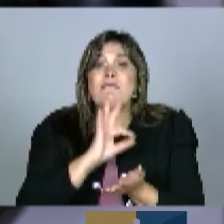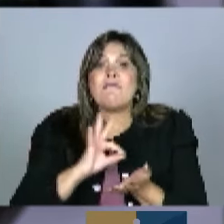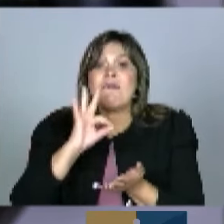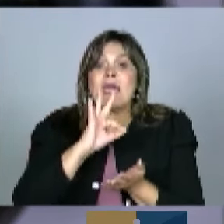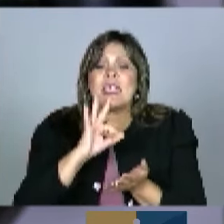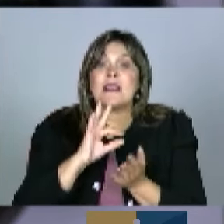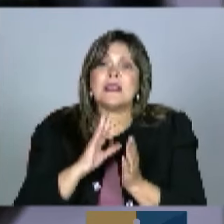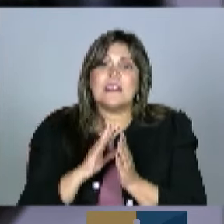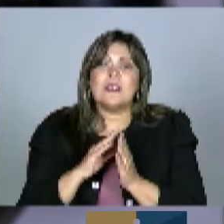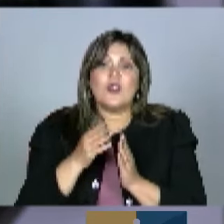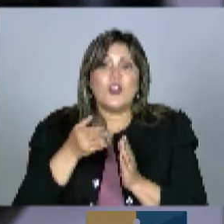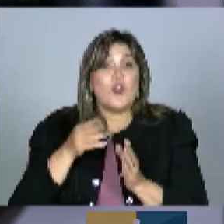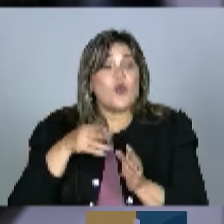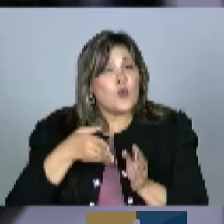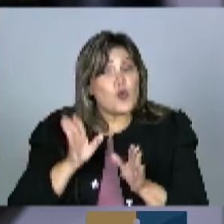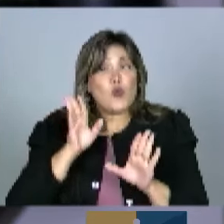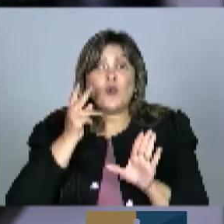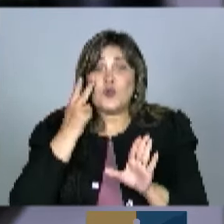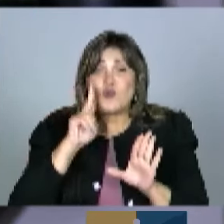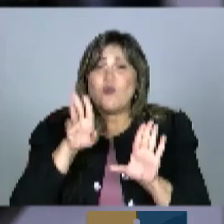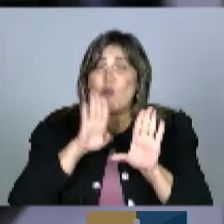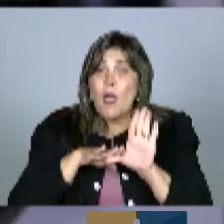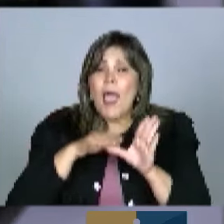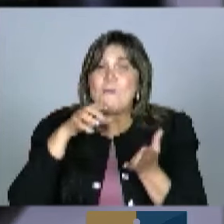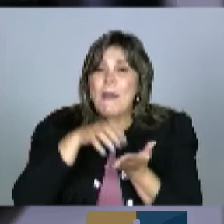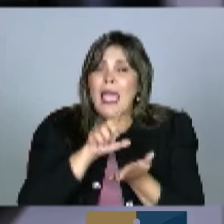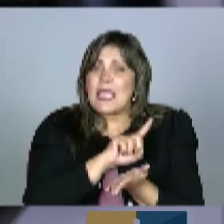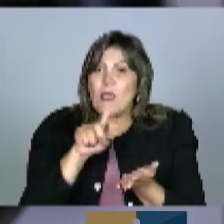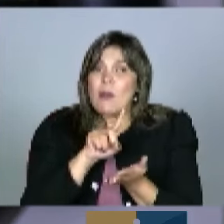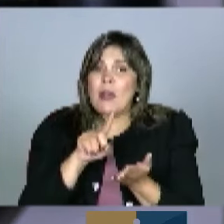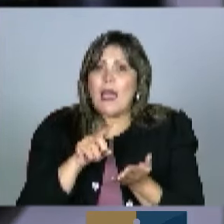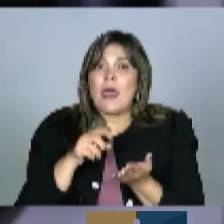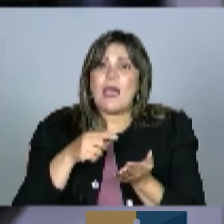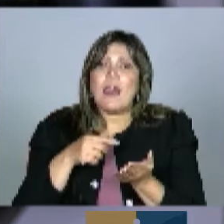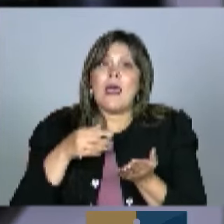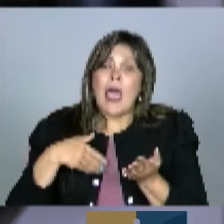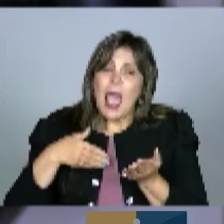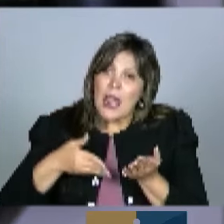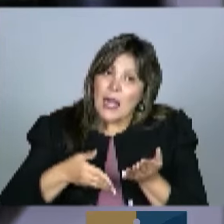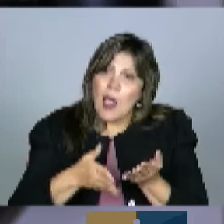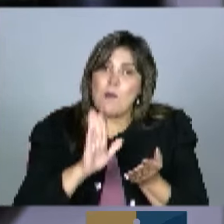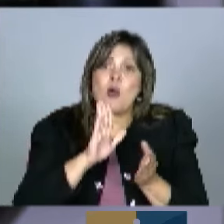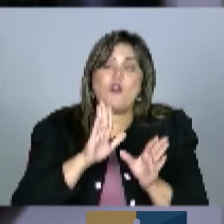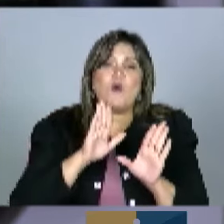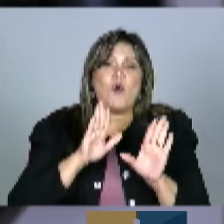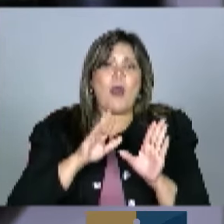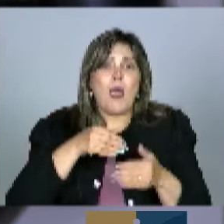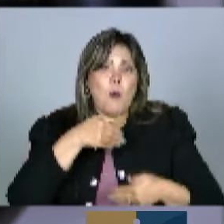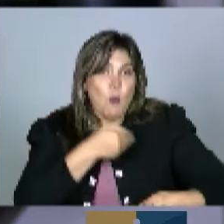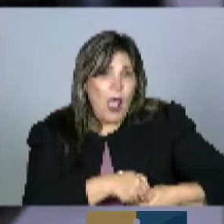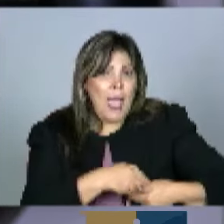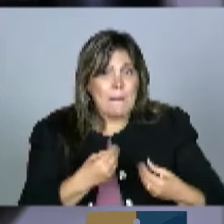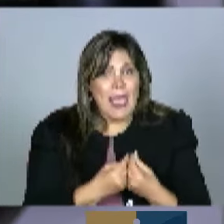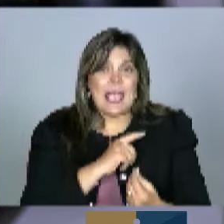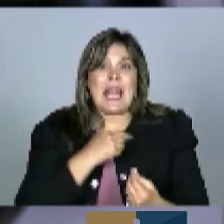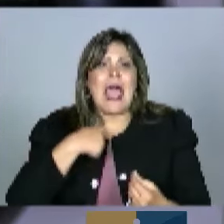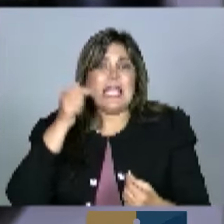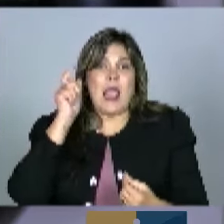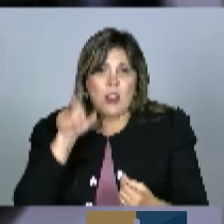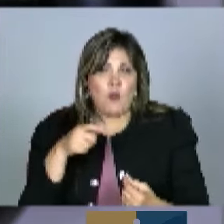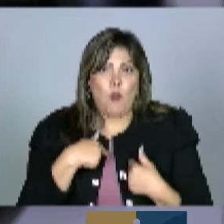كان قاعد في المكان ده ولا لا تمام فانا رحت للمحكمه وانا اللي بحضر يعني مش المحامي بتاعي بحضر في حاجات كده ظروف انا بيخليني